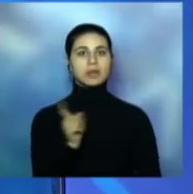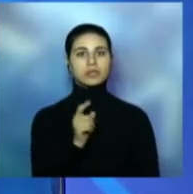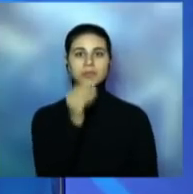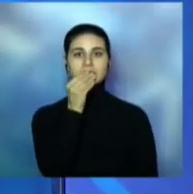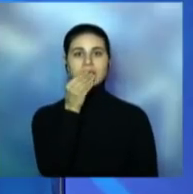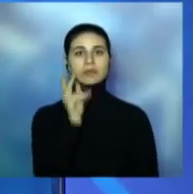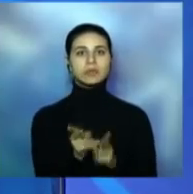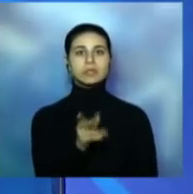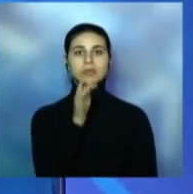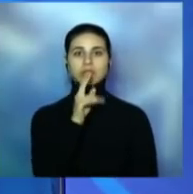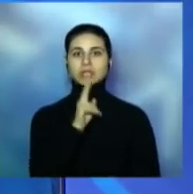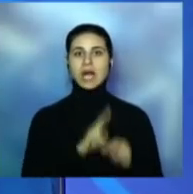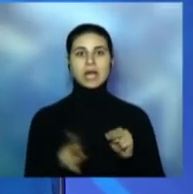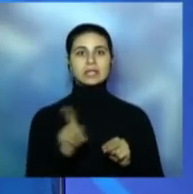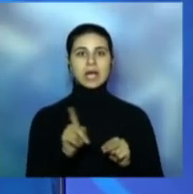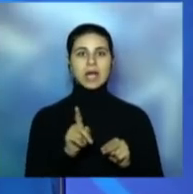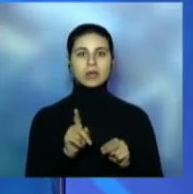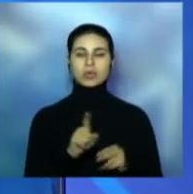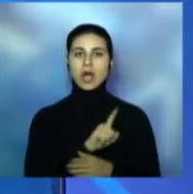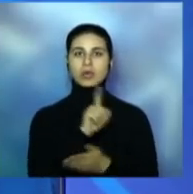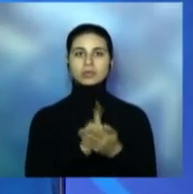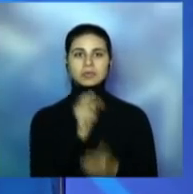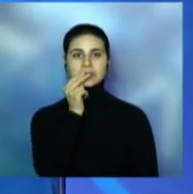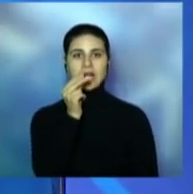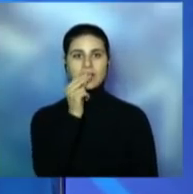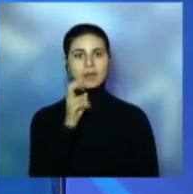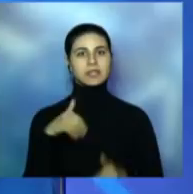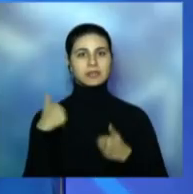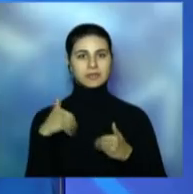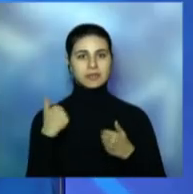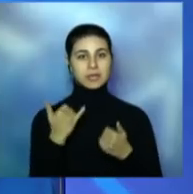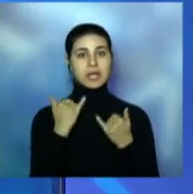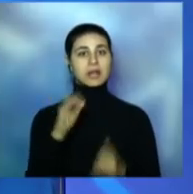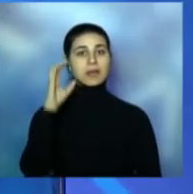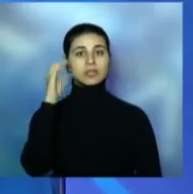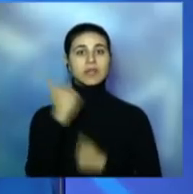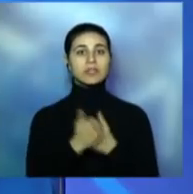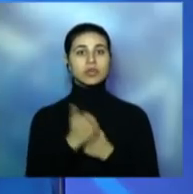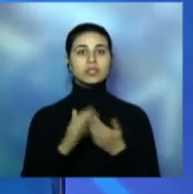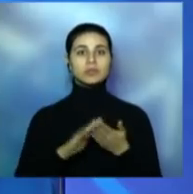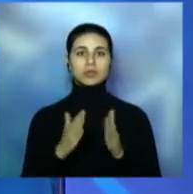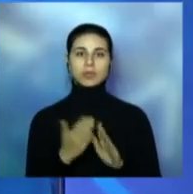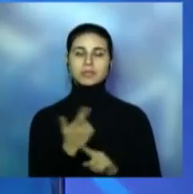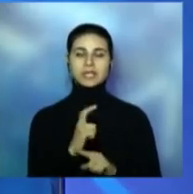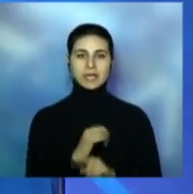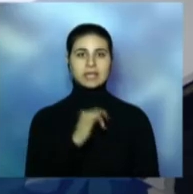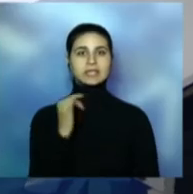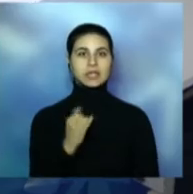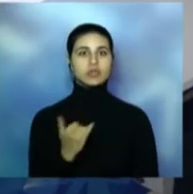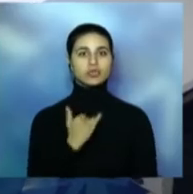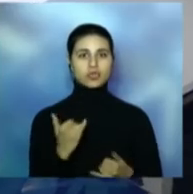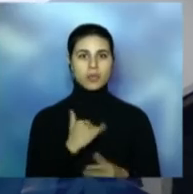საკვების მომზადებისას არ დაკარგოთ აუცილებელი საკვები ნივთიერებები, ანუ ნუტრიენტები. მოისმინეთ ვიქტორინის პირობა და ჩვენ ძალიან საინტერესო სტუმრებთან